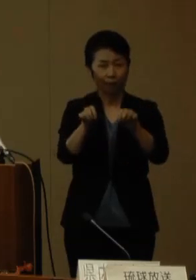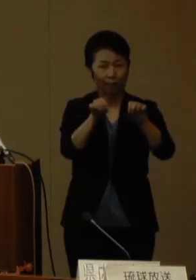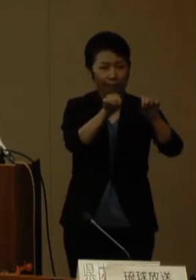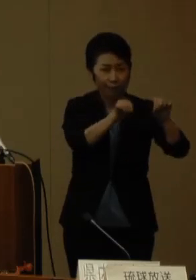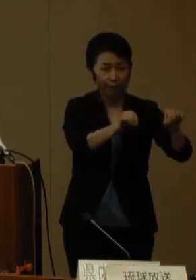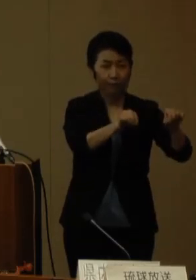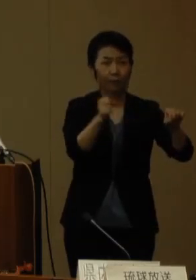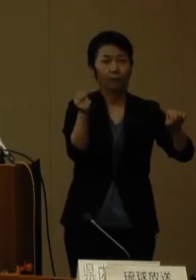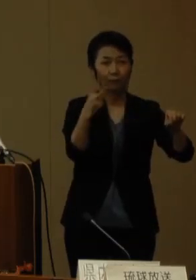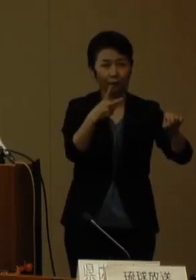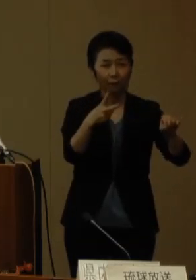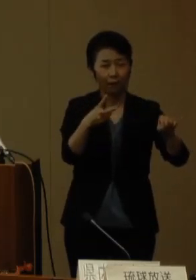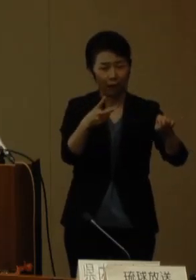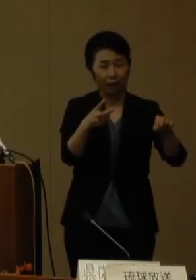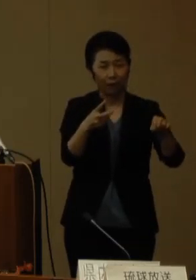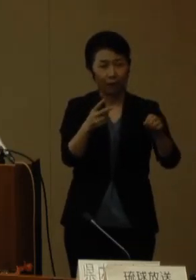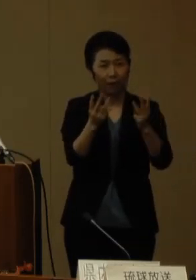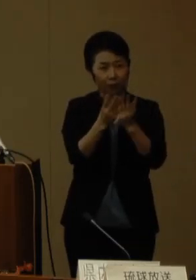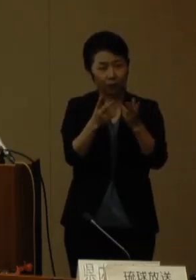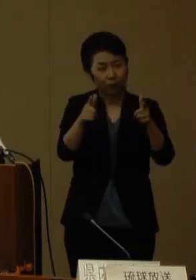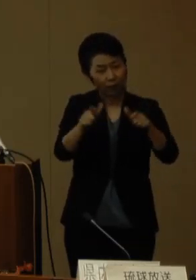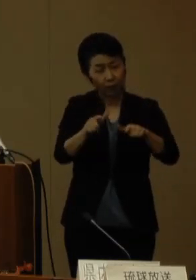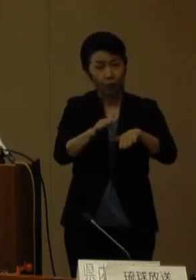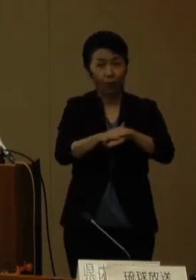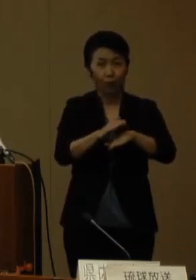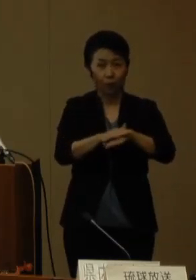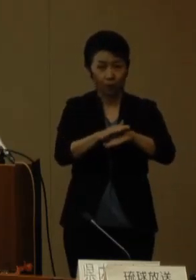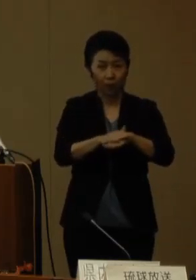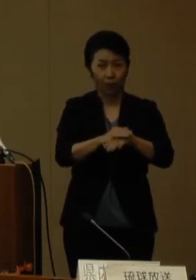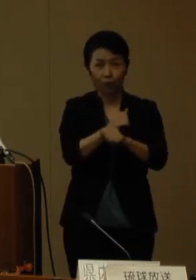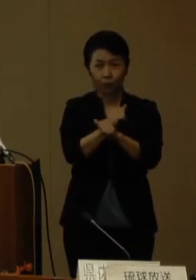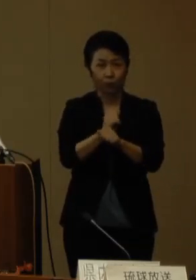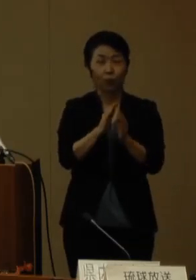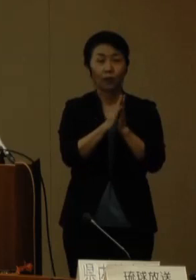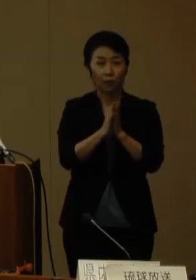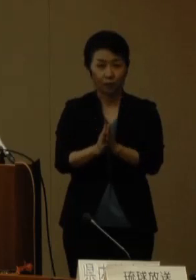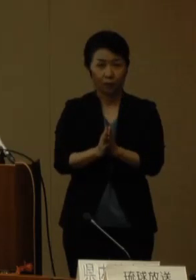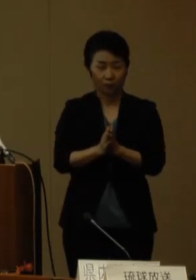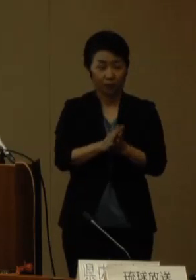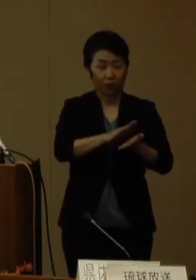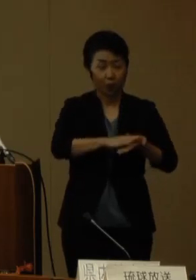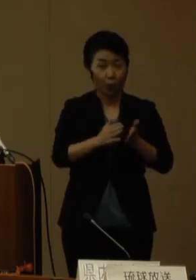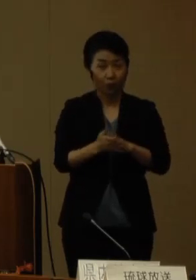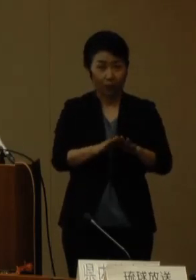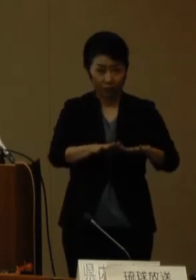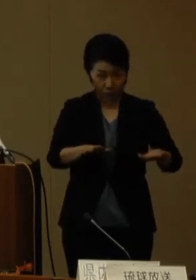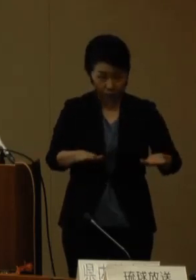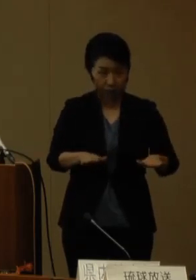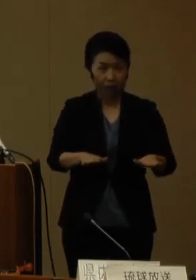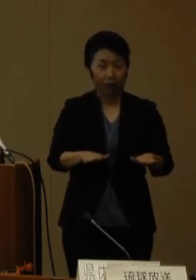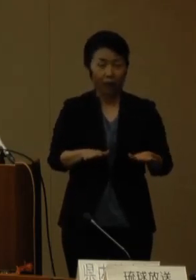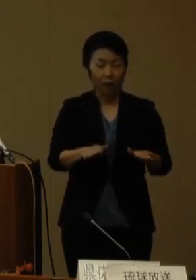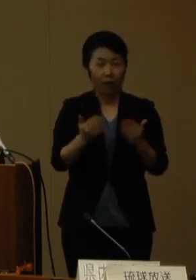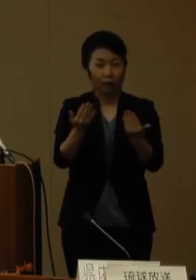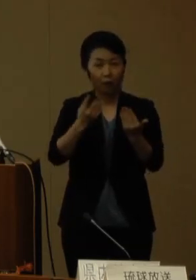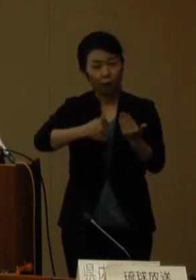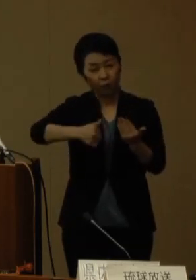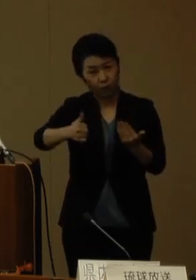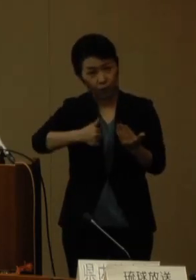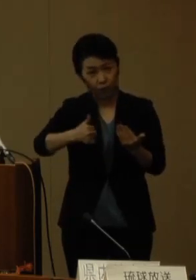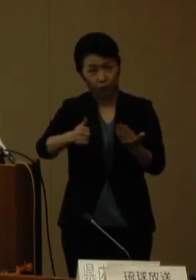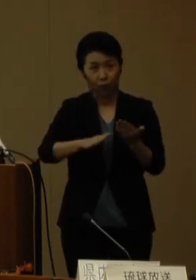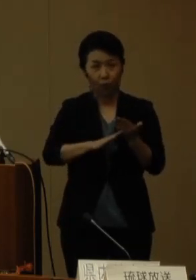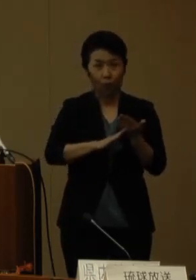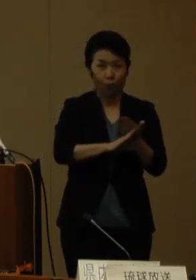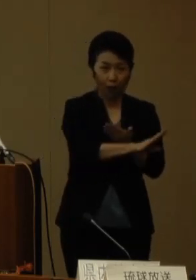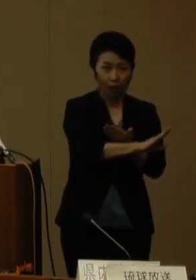小していただきますようお願いします。幼児児童生徒に対して、通学以外の不要不急の外出自粛を